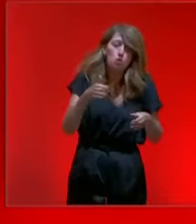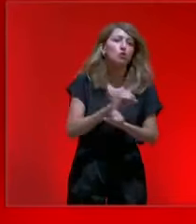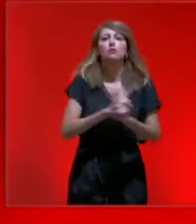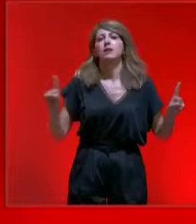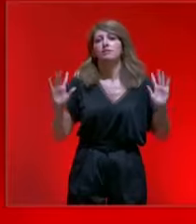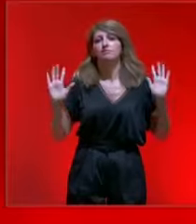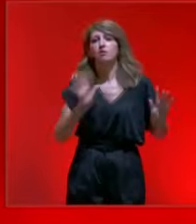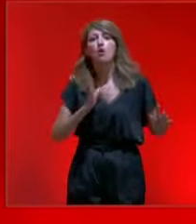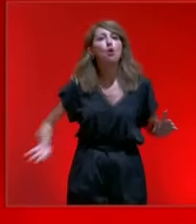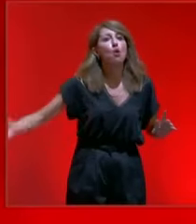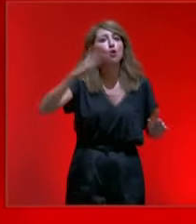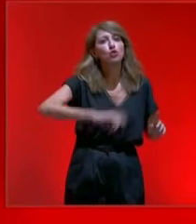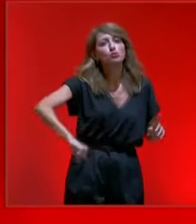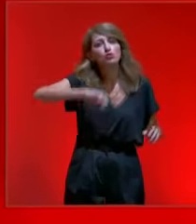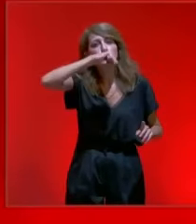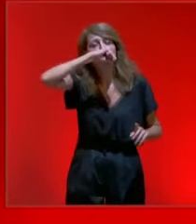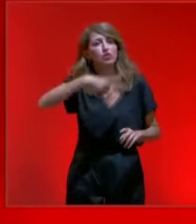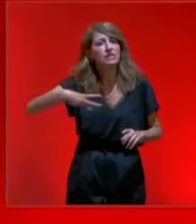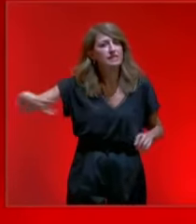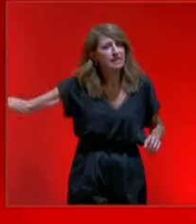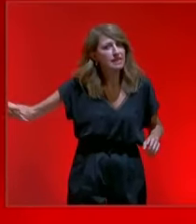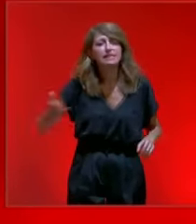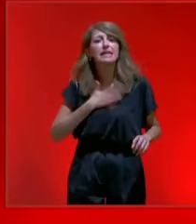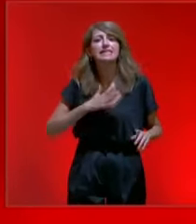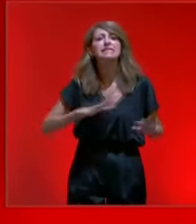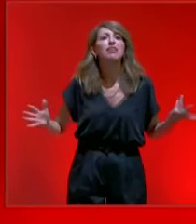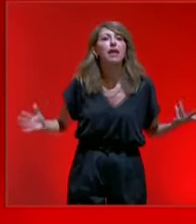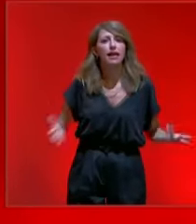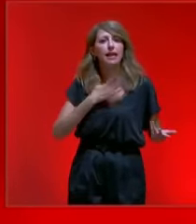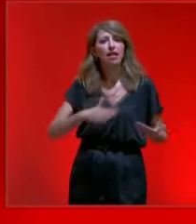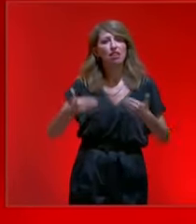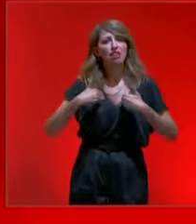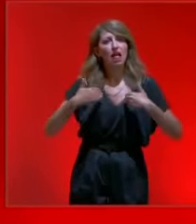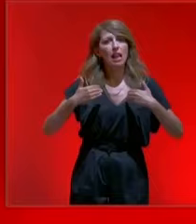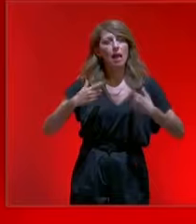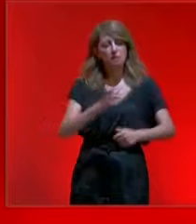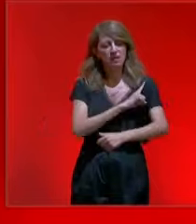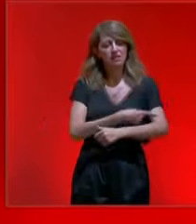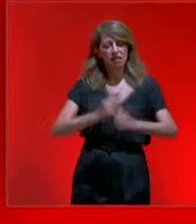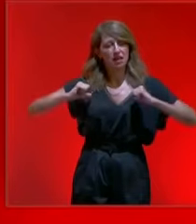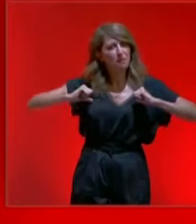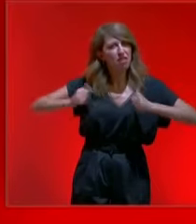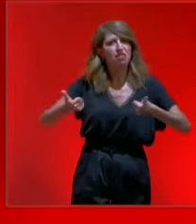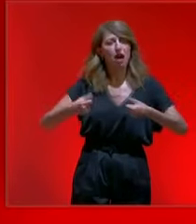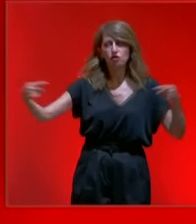το να ανασυνταχτούμε και να αντιπαρατεθούμε με αξιώσεις με τη δεξιά του κυρίου Μητσοτάκη.